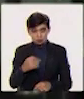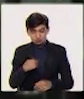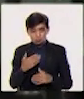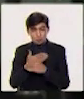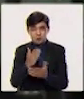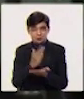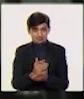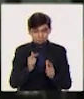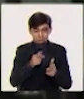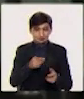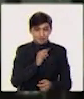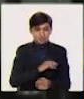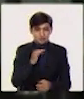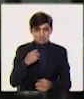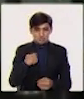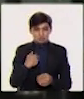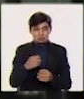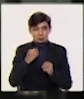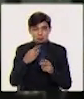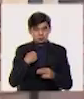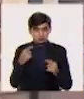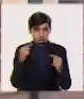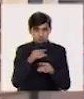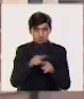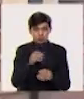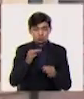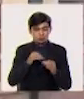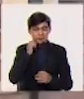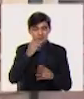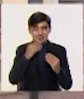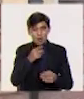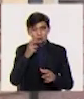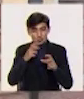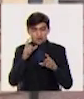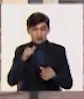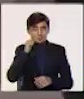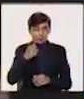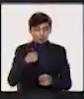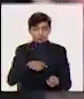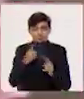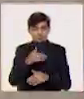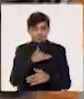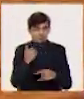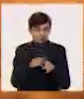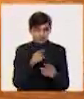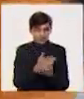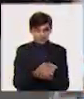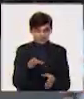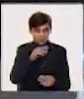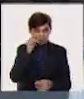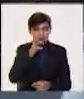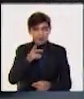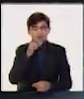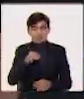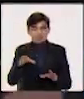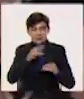ол шешіммен келіспейміз. Ертеңгі күніне алаңдаған студенттер ауысуды қаламайтындарын айтады. Сот шешімі күшіне енбегендіктен